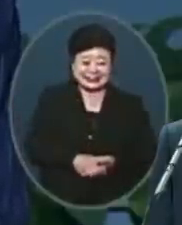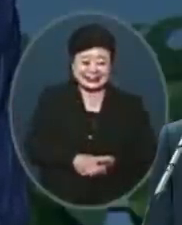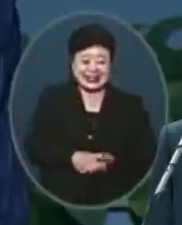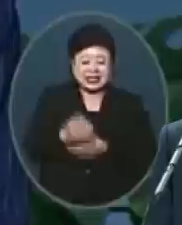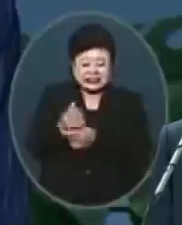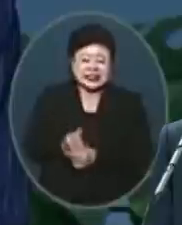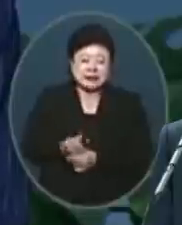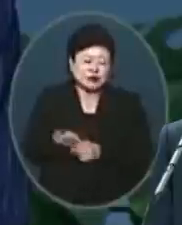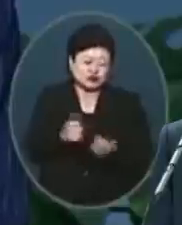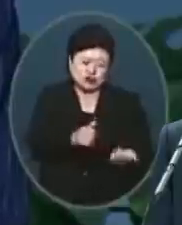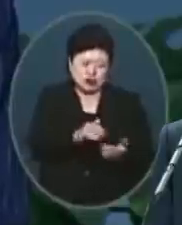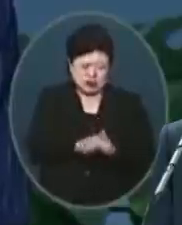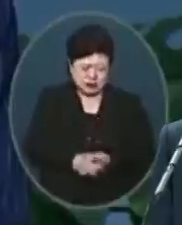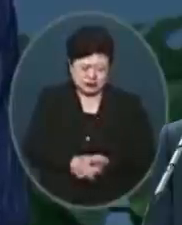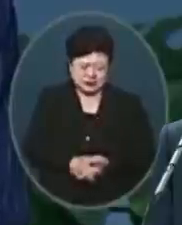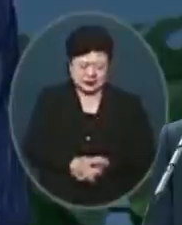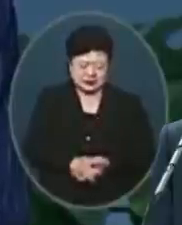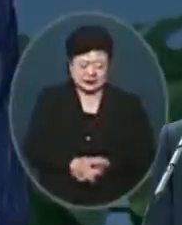백발백중 잡혀먹이는 것입니다.